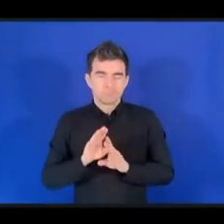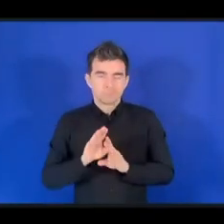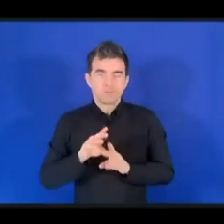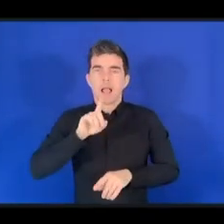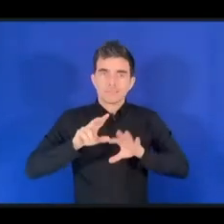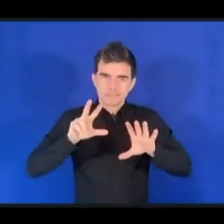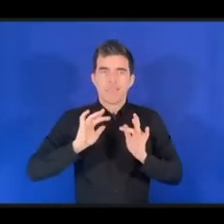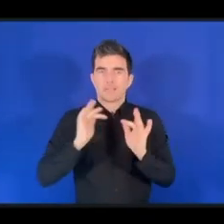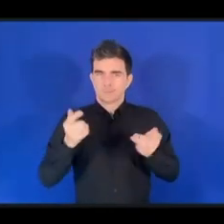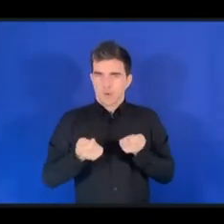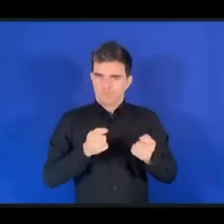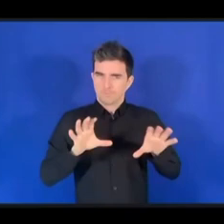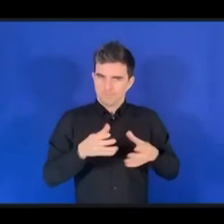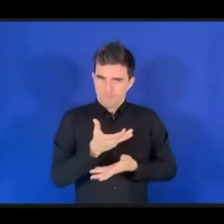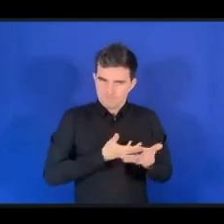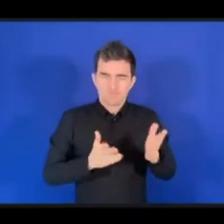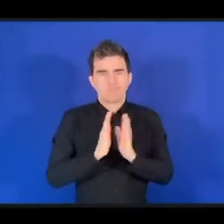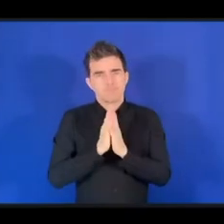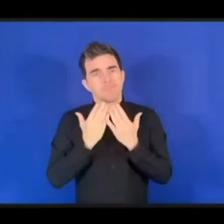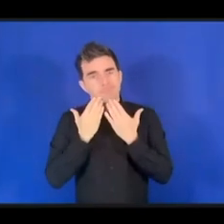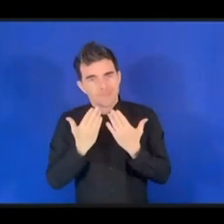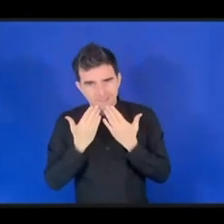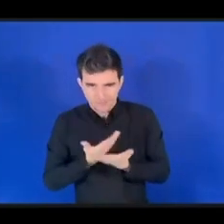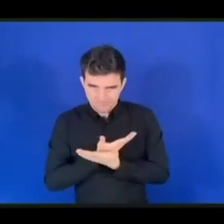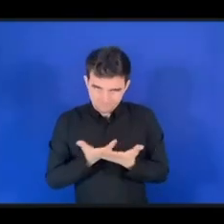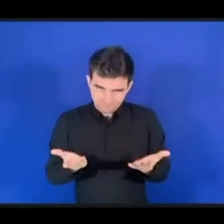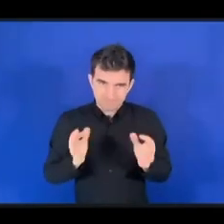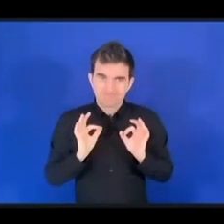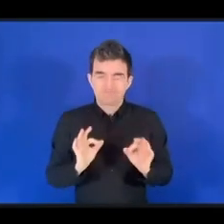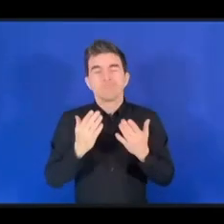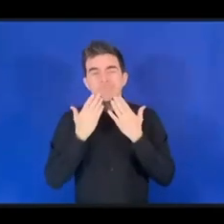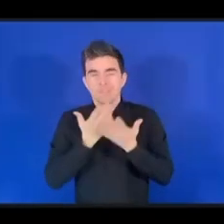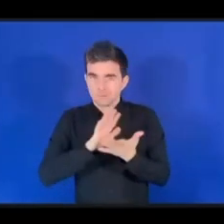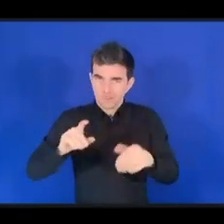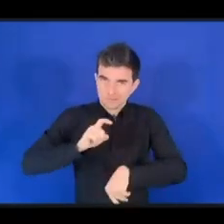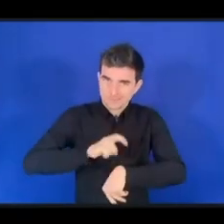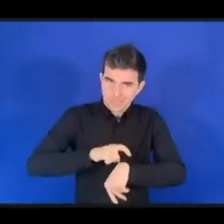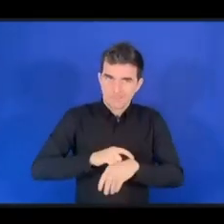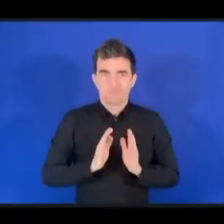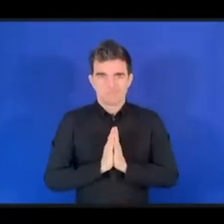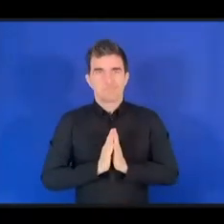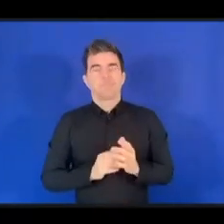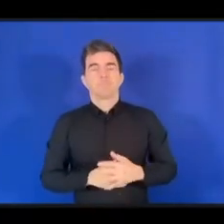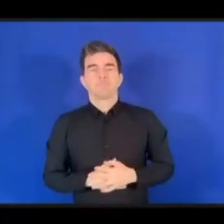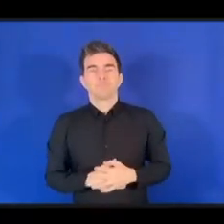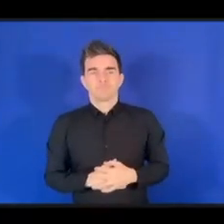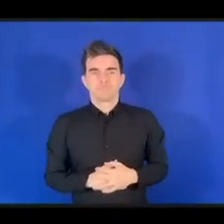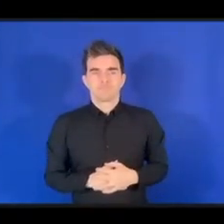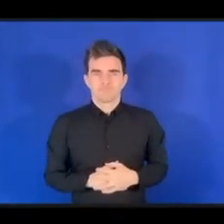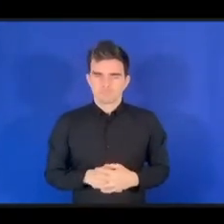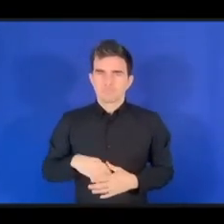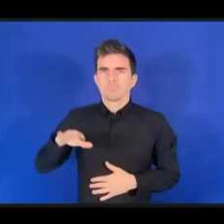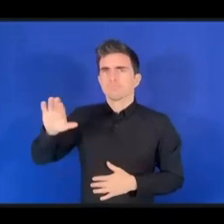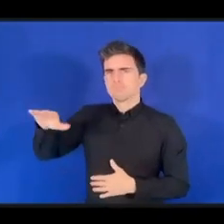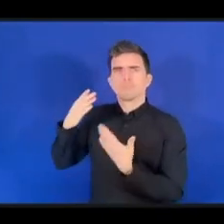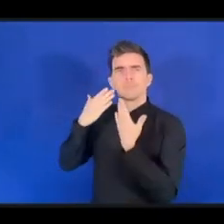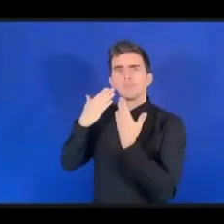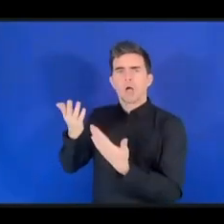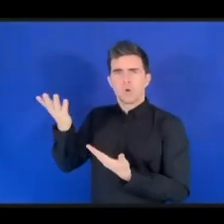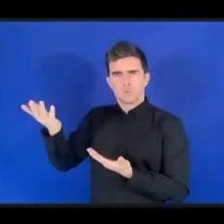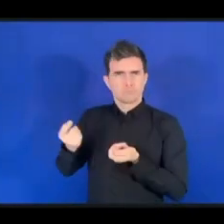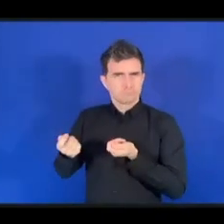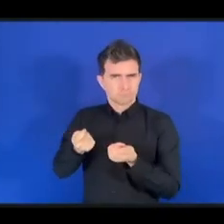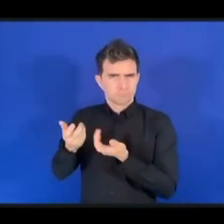اريجاتو جوزي ماس باليابانيه شكرا باليابانيه شكرا جزيلا السيد تيلر